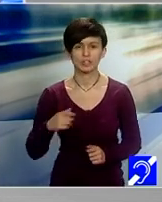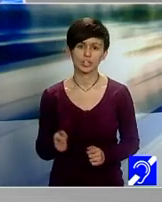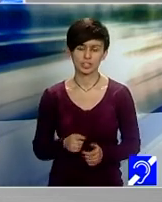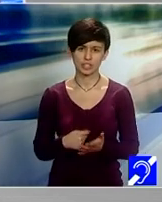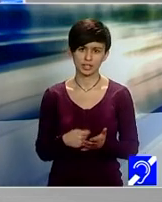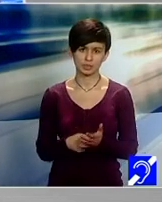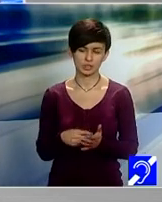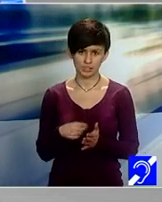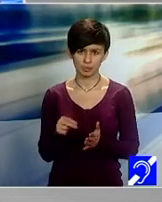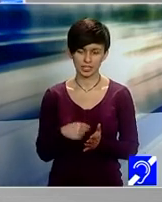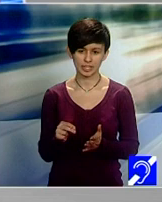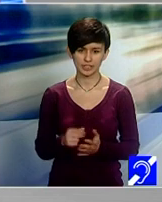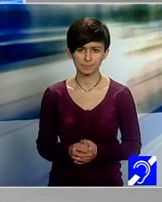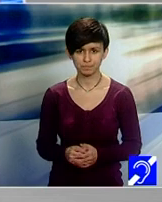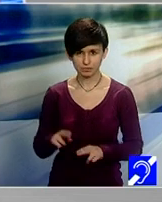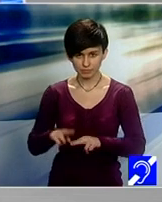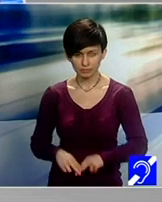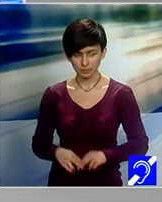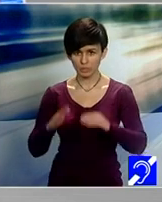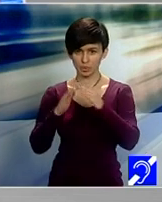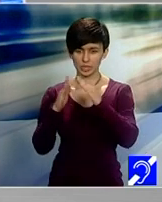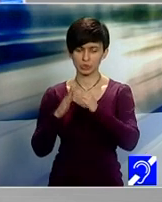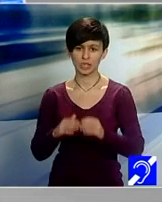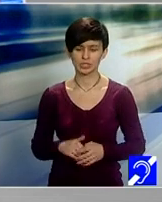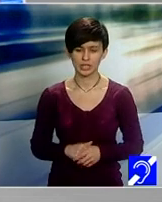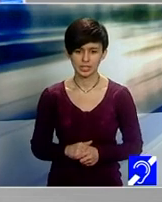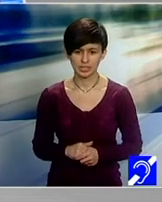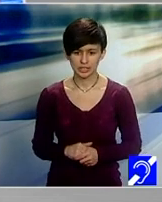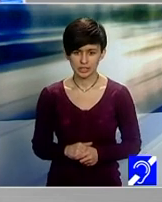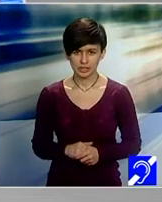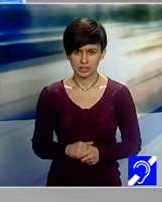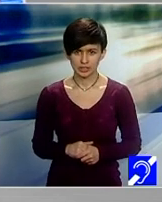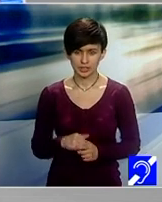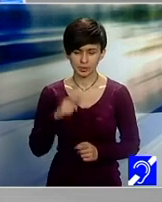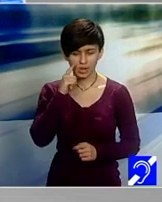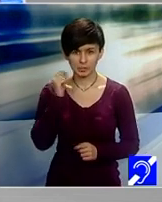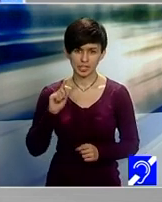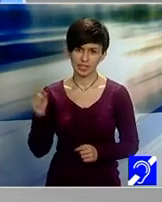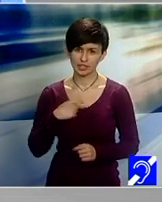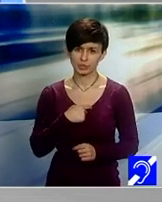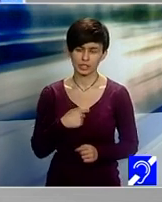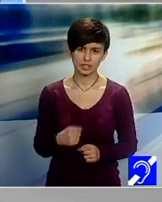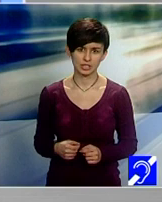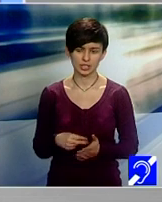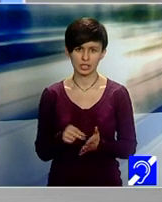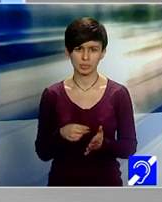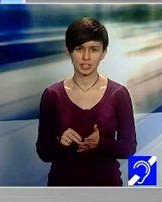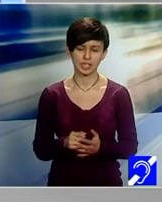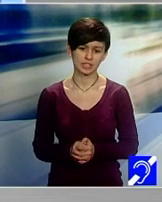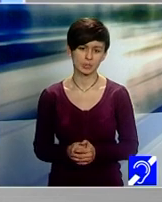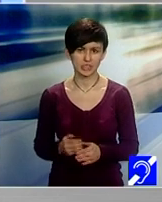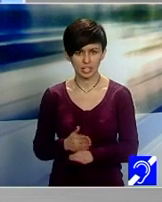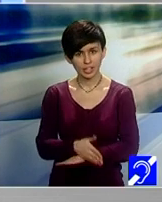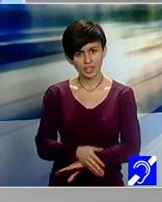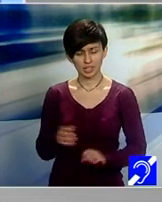că 99% din cazuri sunt oameni care chiar intră într-o criză și chiar nu pot să plătească banii ăștia